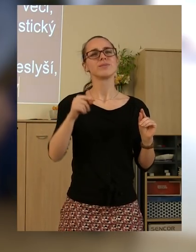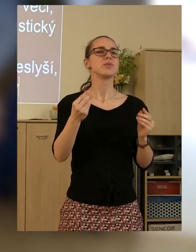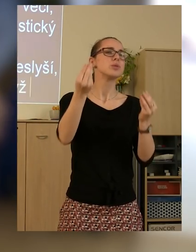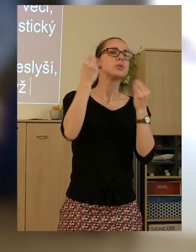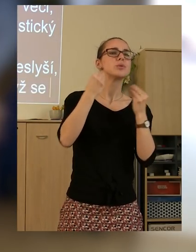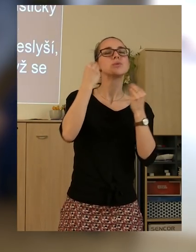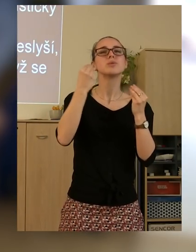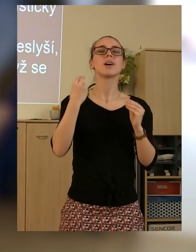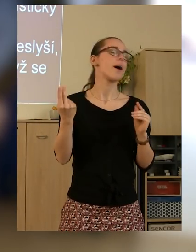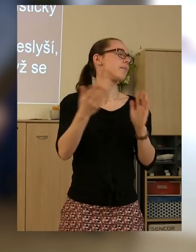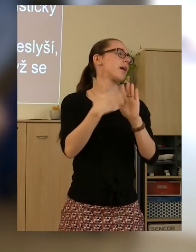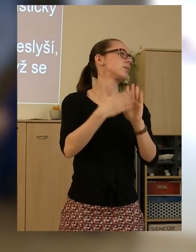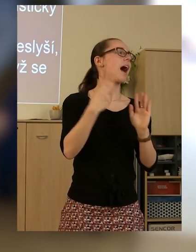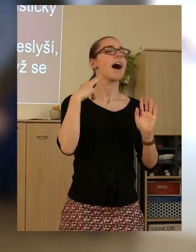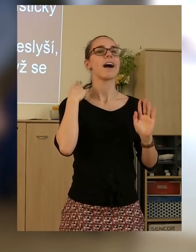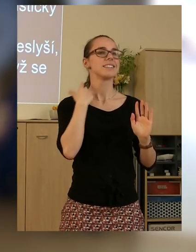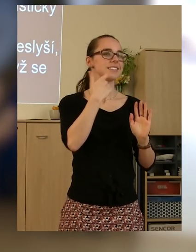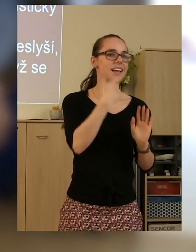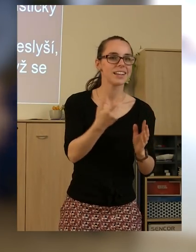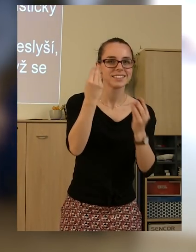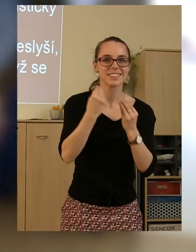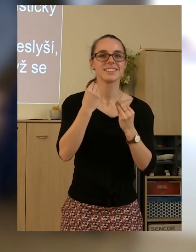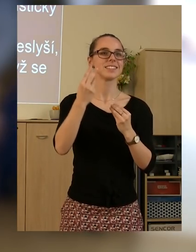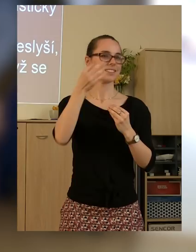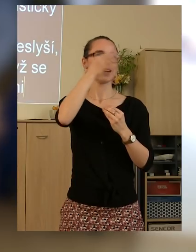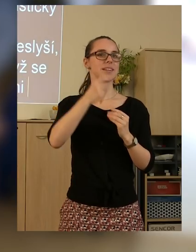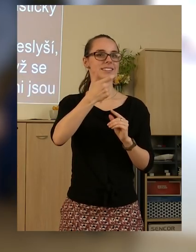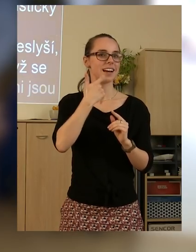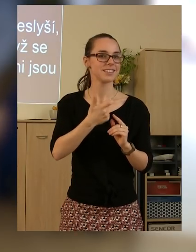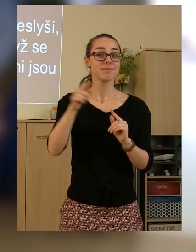jako jiný, vyloženě oni jsou jakoby cizinci. Jo.